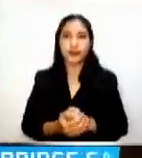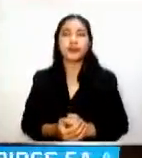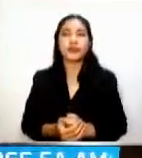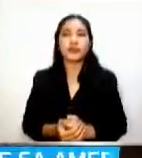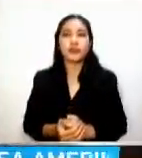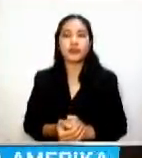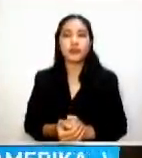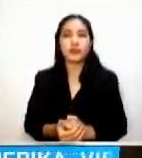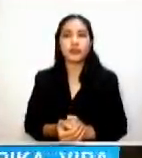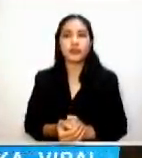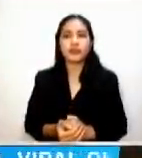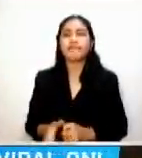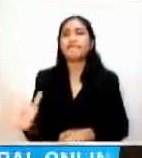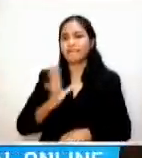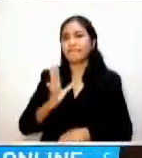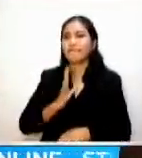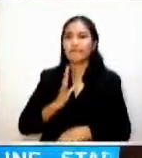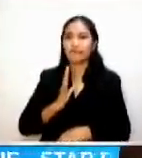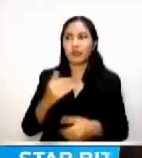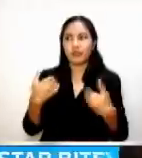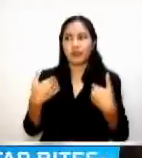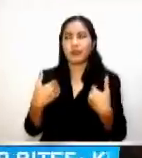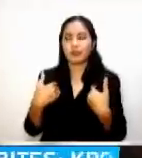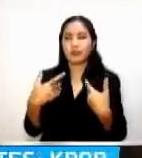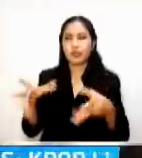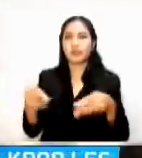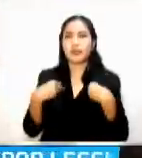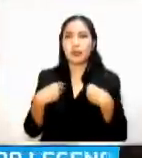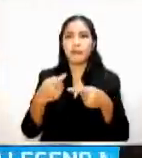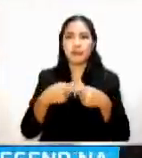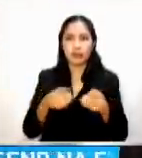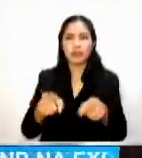Okay naman na po kahit pa na may natanggap kaso sana ibigay nila yung tama.